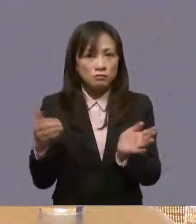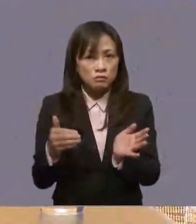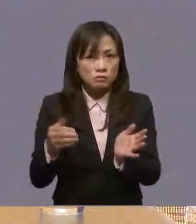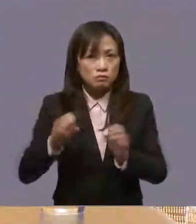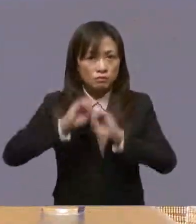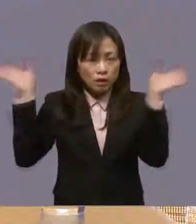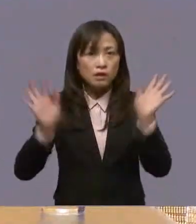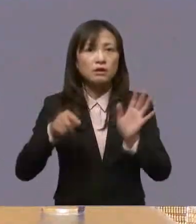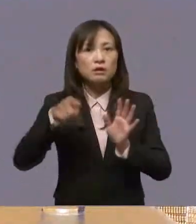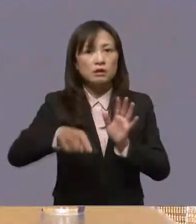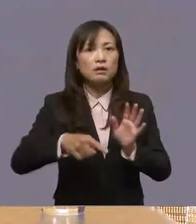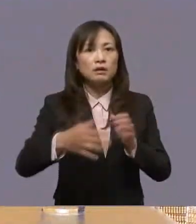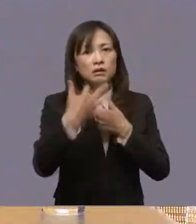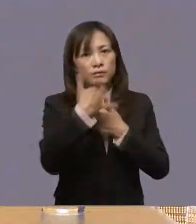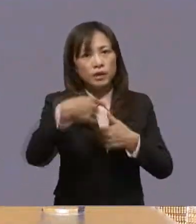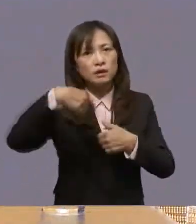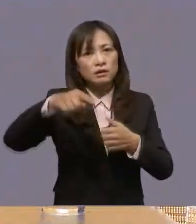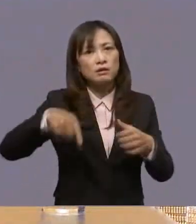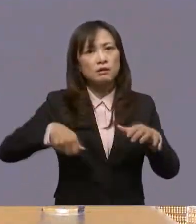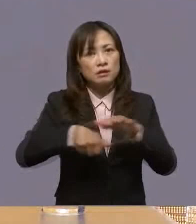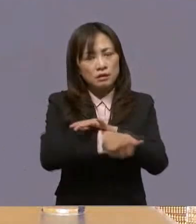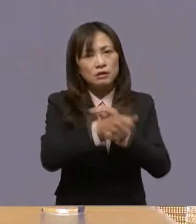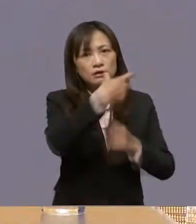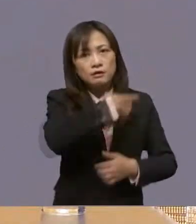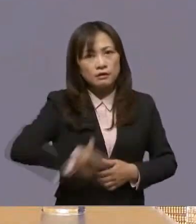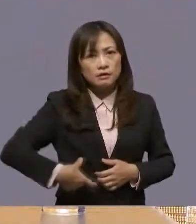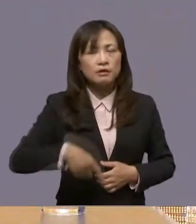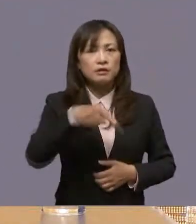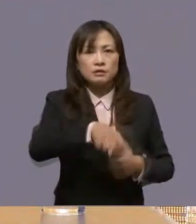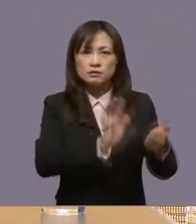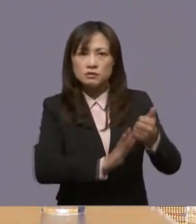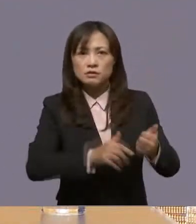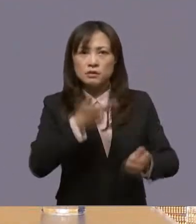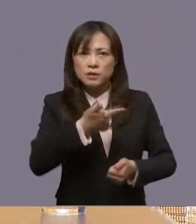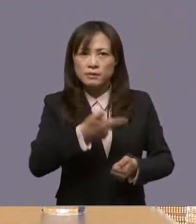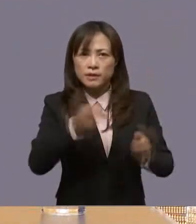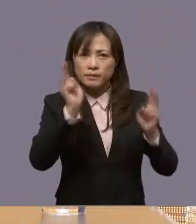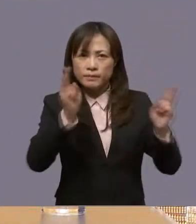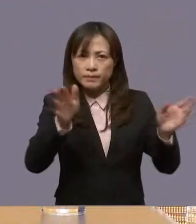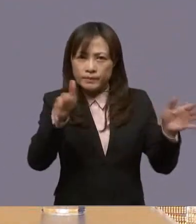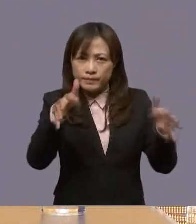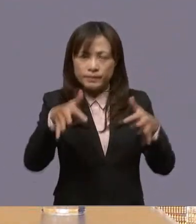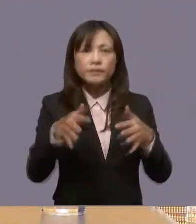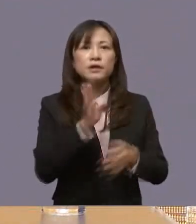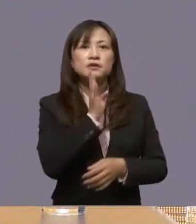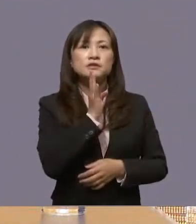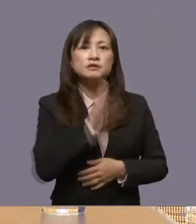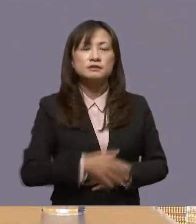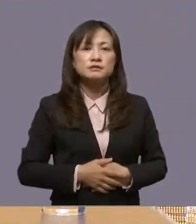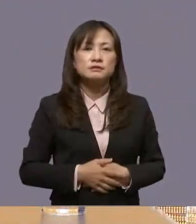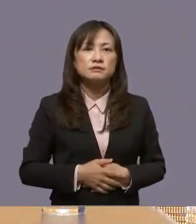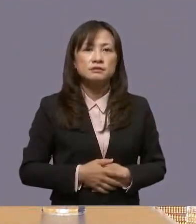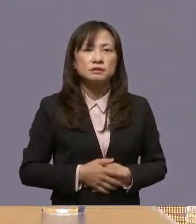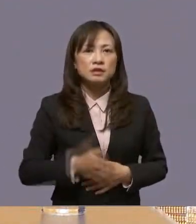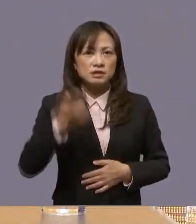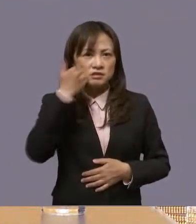个团队是渐次在成型。那至于所谓我刚才提到说有谁是操盘手，并没有这样的一个